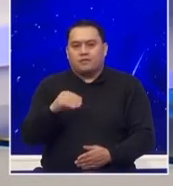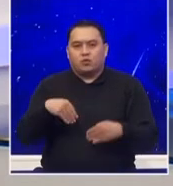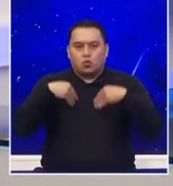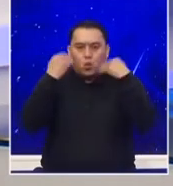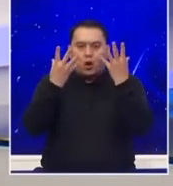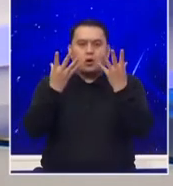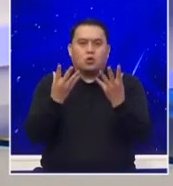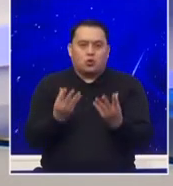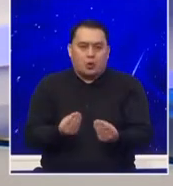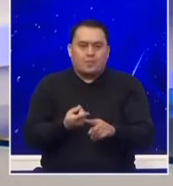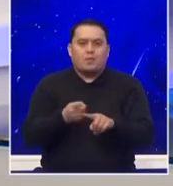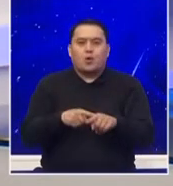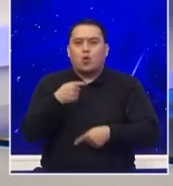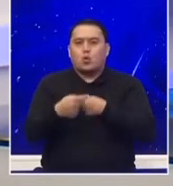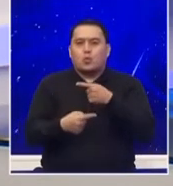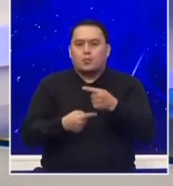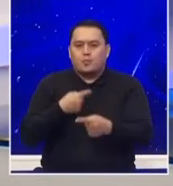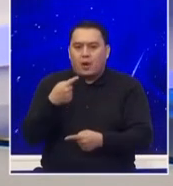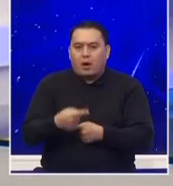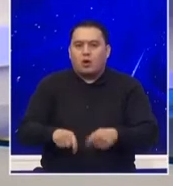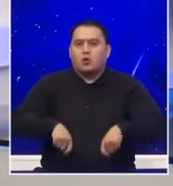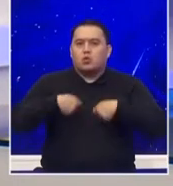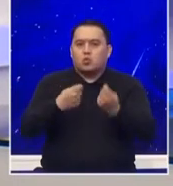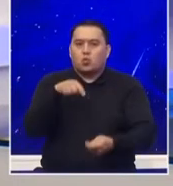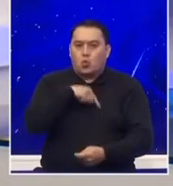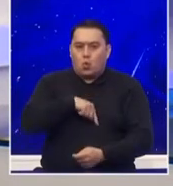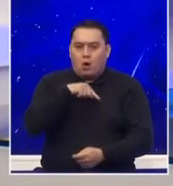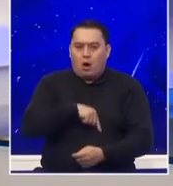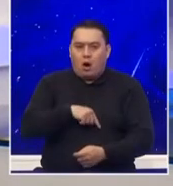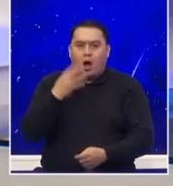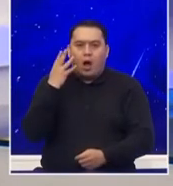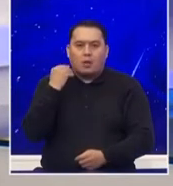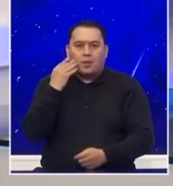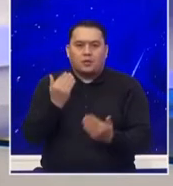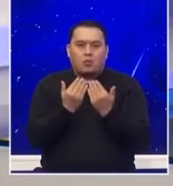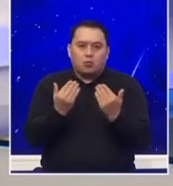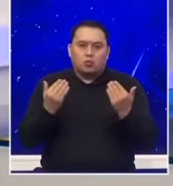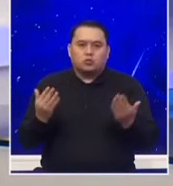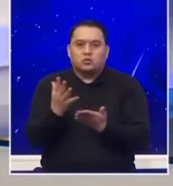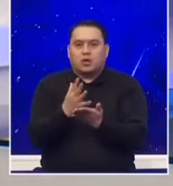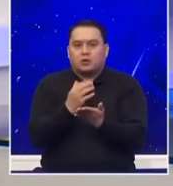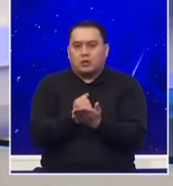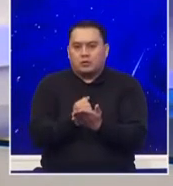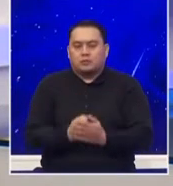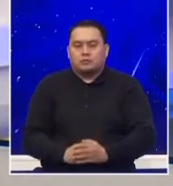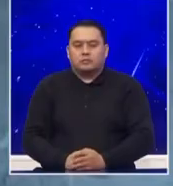туған дүниелер ұлттың ұрпақтан ұрпаққа мирас болар рухани мұрасы, дені Алматыдағы мұражай үйінде сақтаулы.